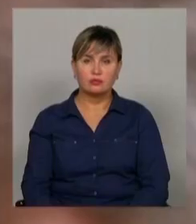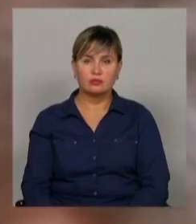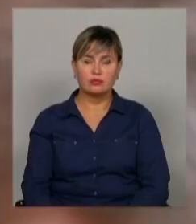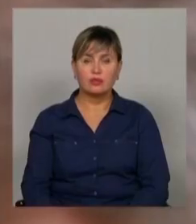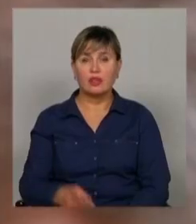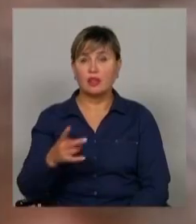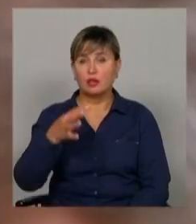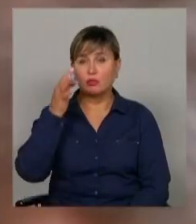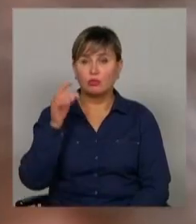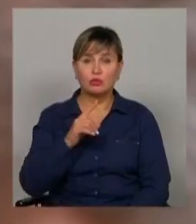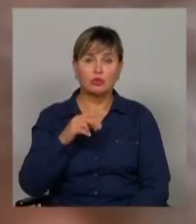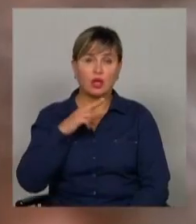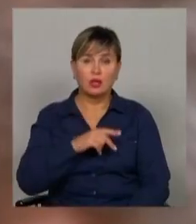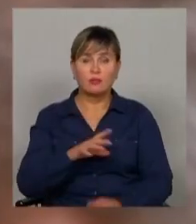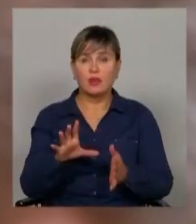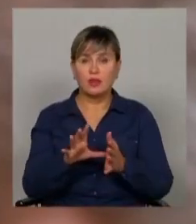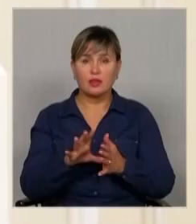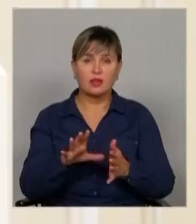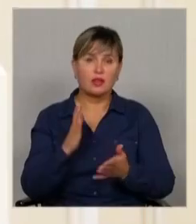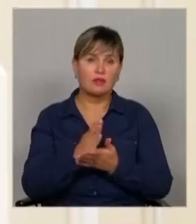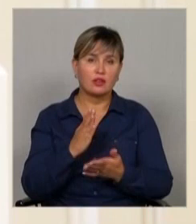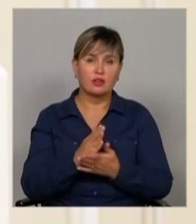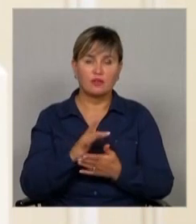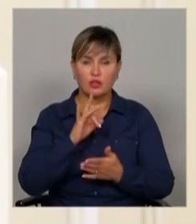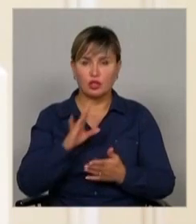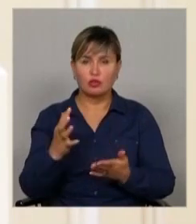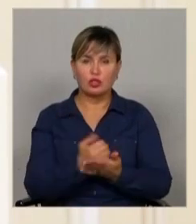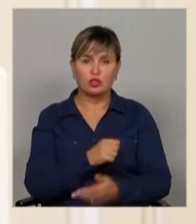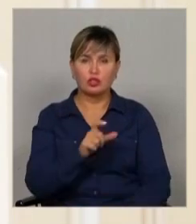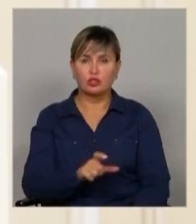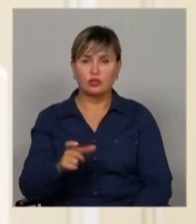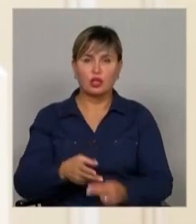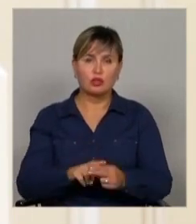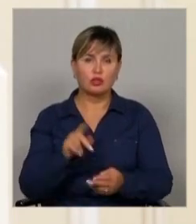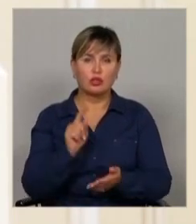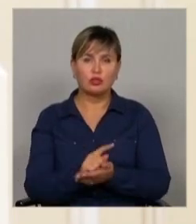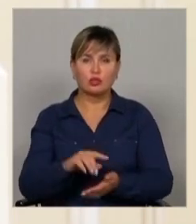Следует помнить, что атомная энергия является выдающимся достижением человечества, которое должно